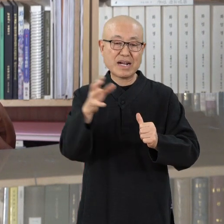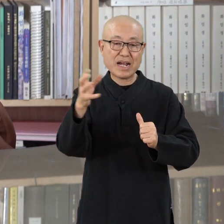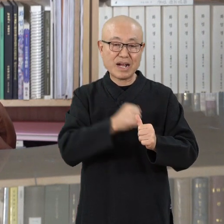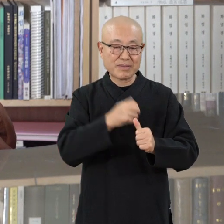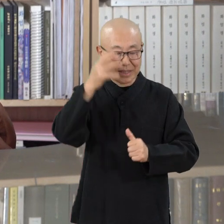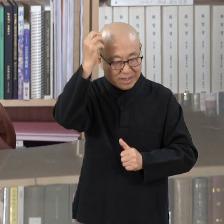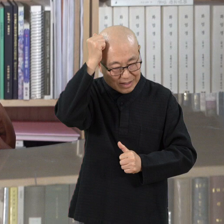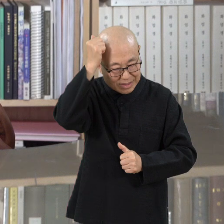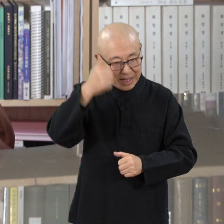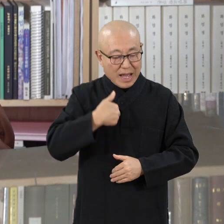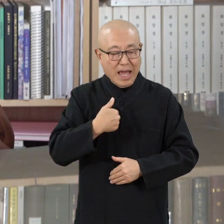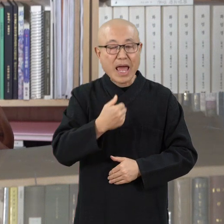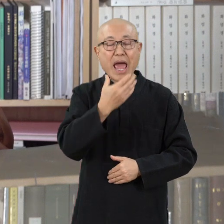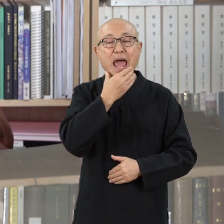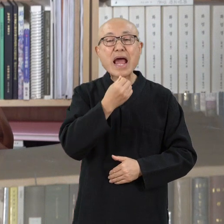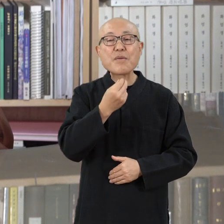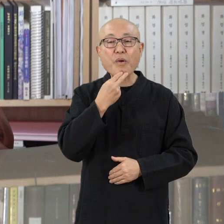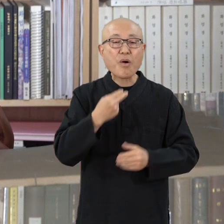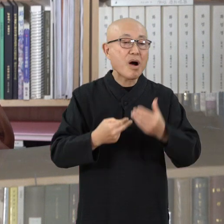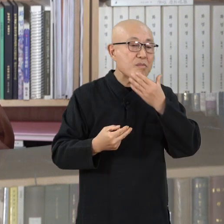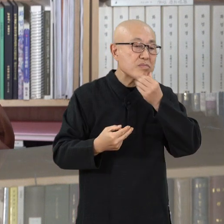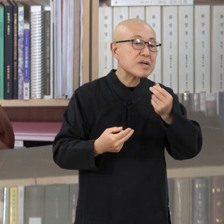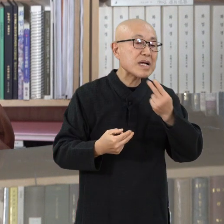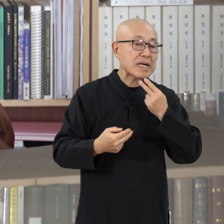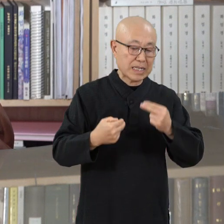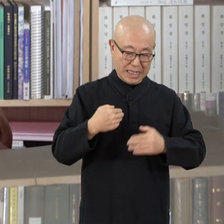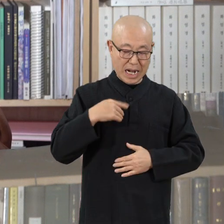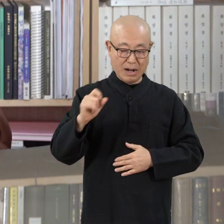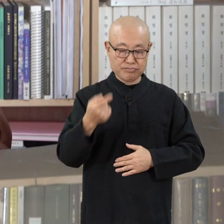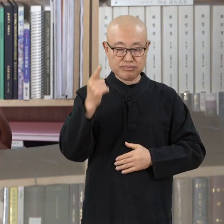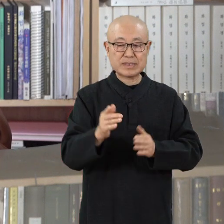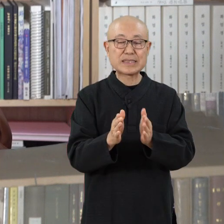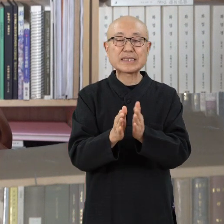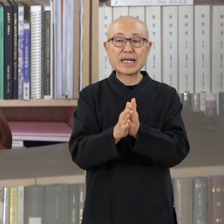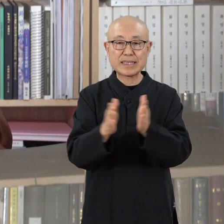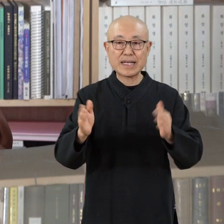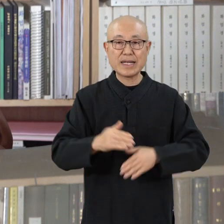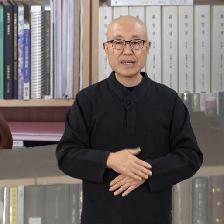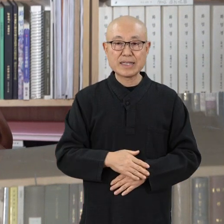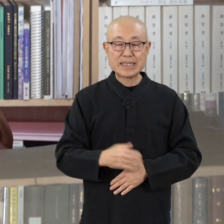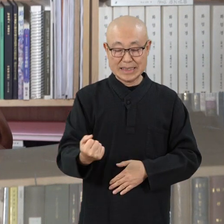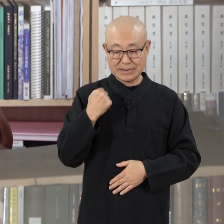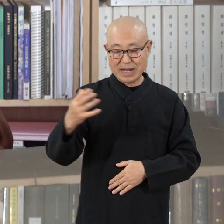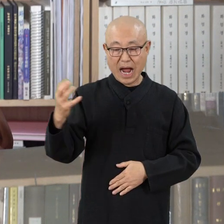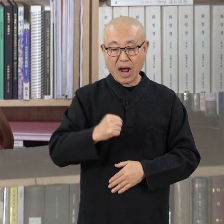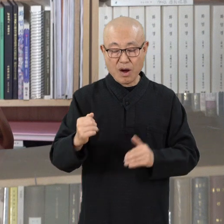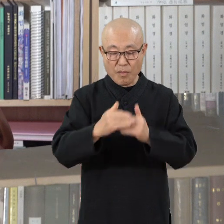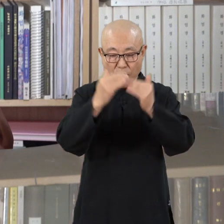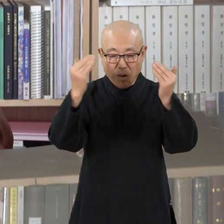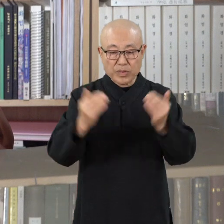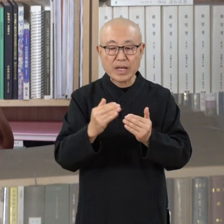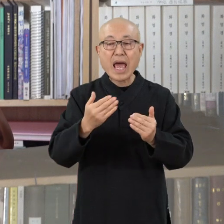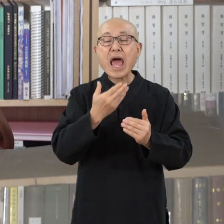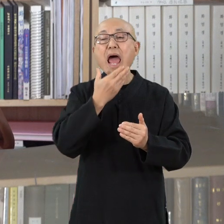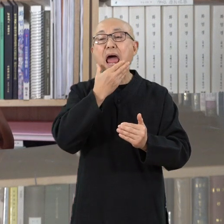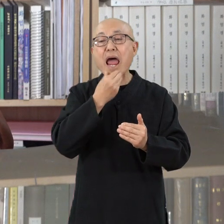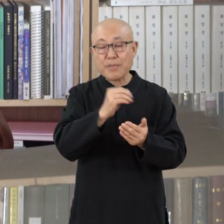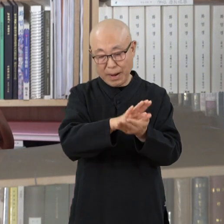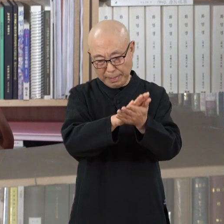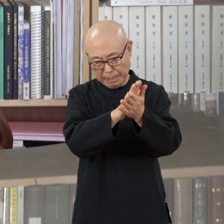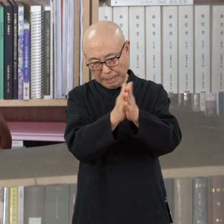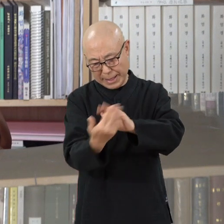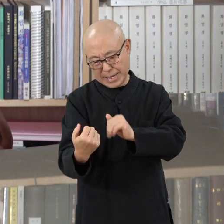나의 행복과 불행은 나에게 있다. 내가 그 힘을 갖고 모두를 행복하게